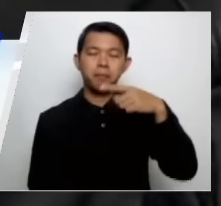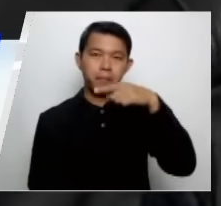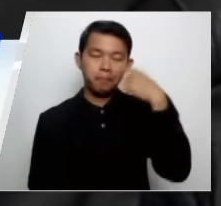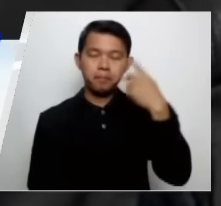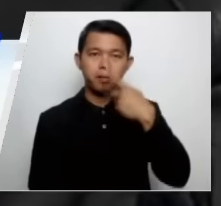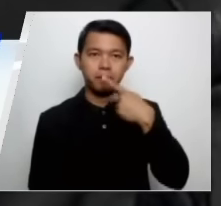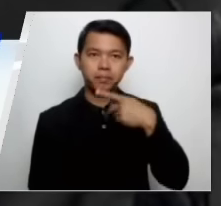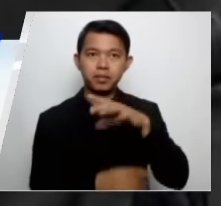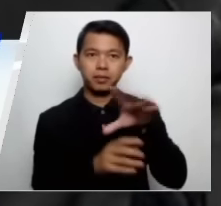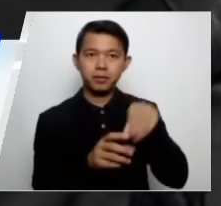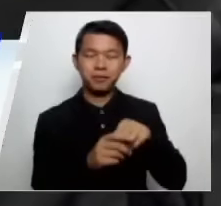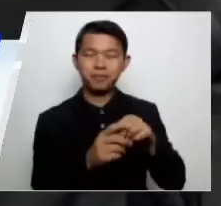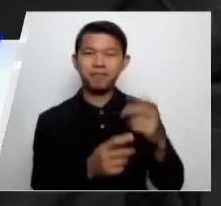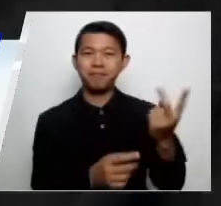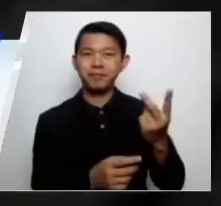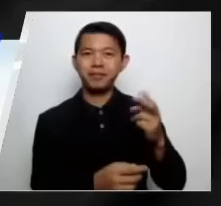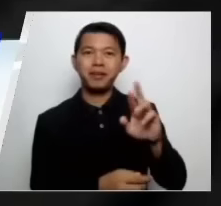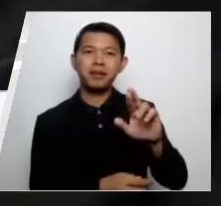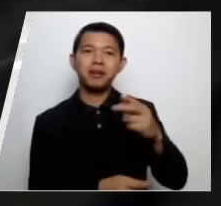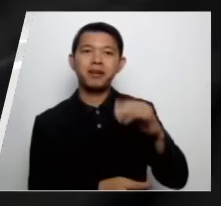dalawang global pop stars.